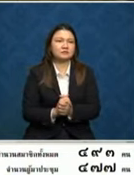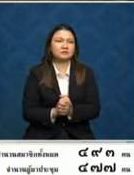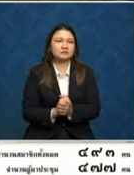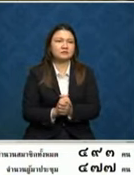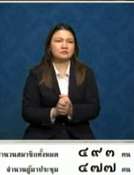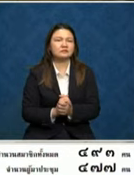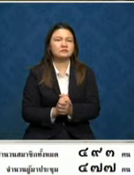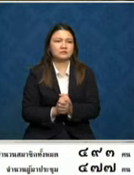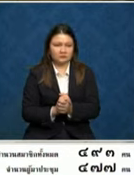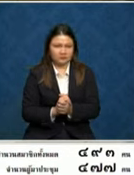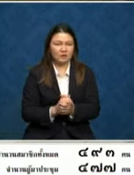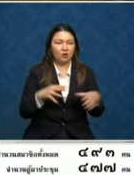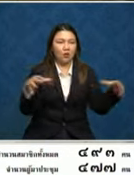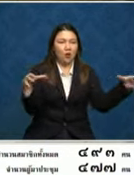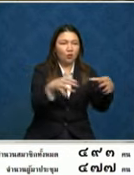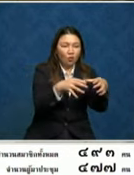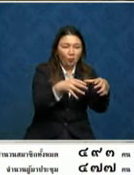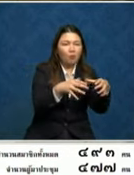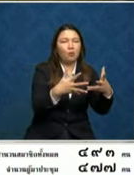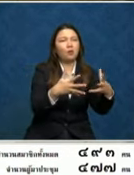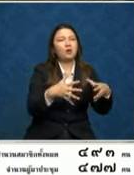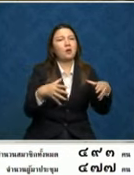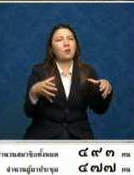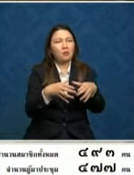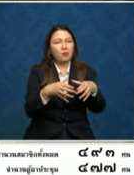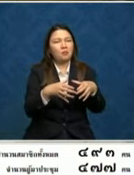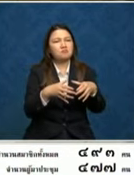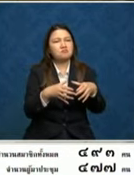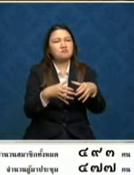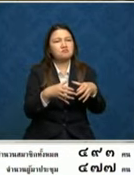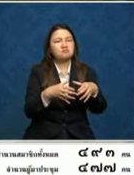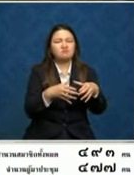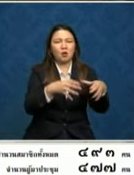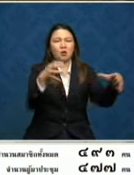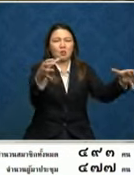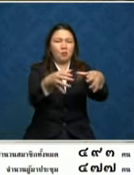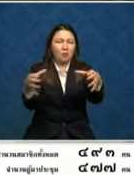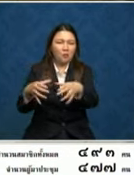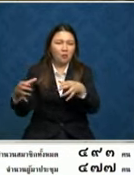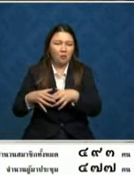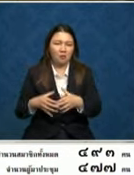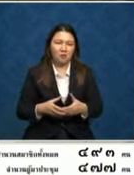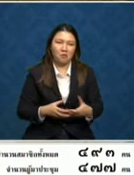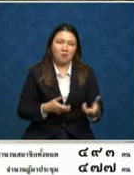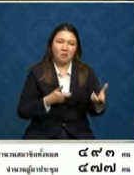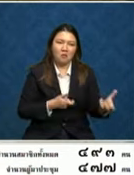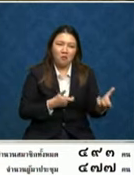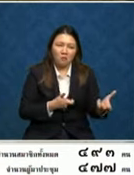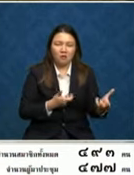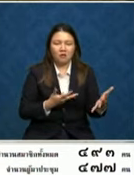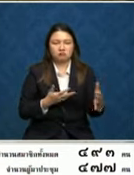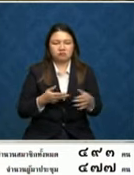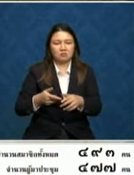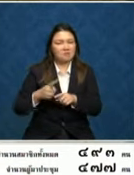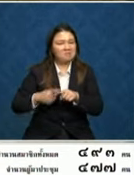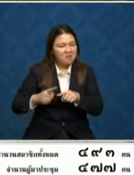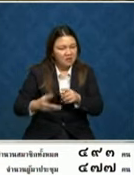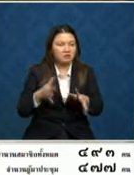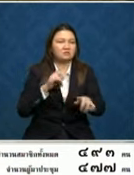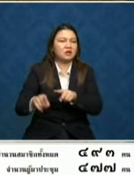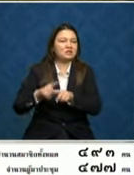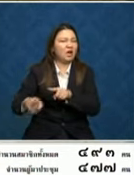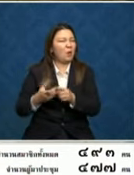าจะเป็นชาติพันธุ์กลุ่มเล็กกลุ่มน้อยอาวุธมันทันสมัยทั้งนั้นท่านประธานที่เคารพครับผมจึง